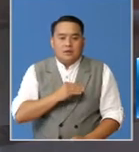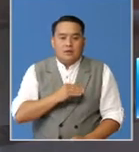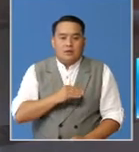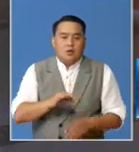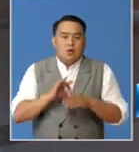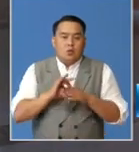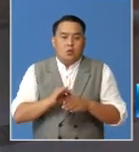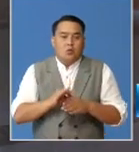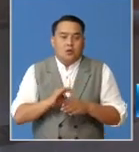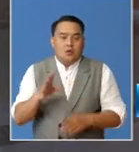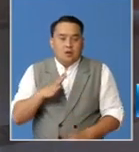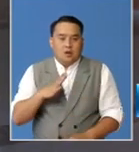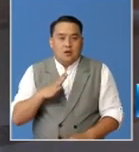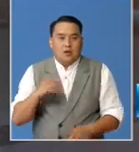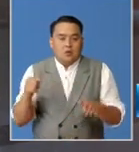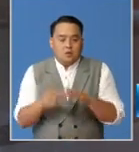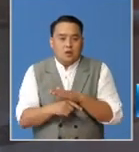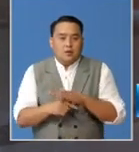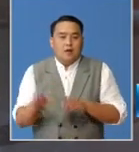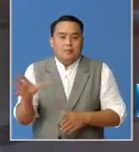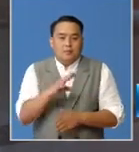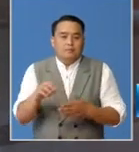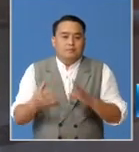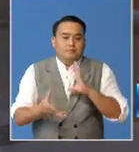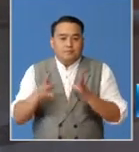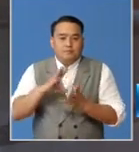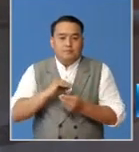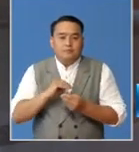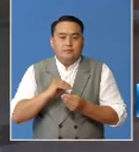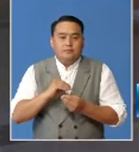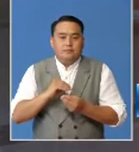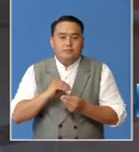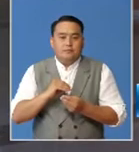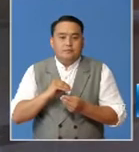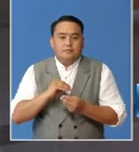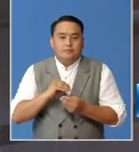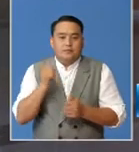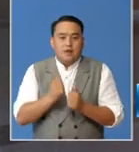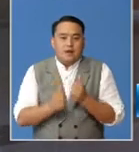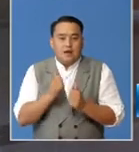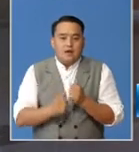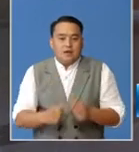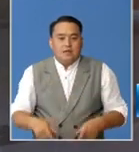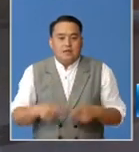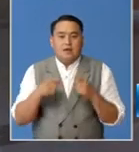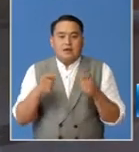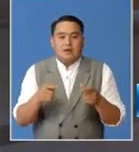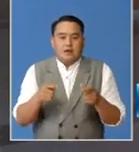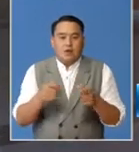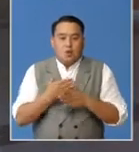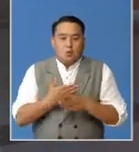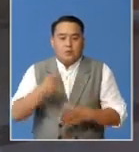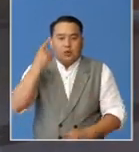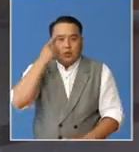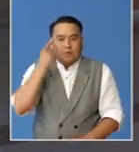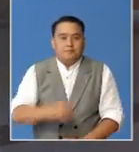өтіп шықты бұл балалар. Сонда жаңағы бұл жетістік енді сондай жаңағы әр сатыдан өтіп шыққанның арқасында деп